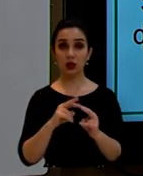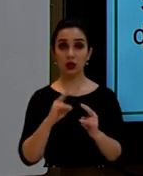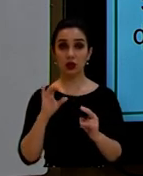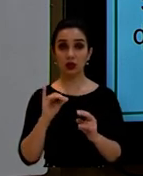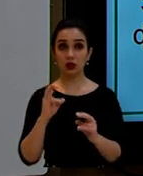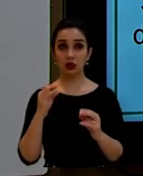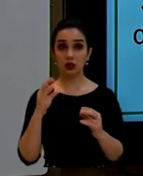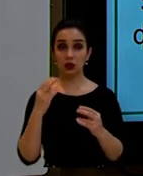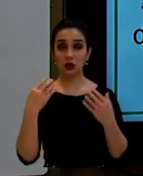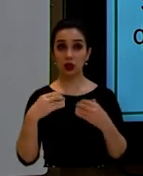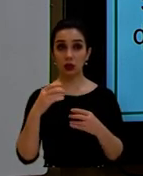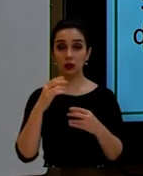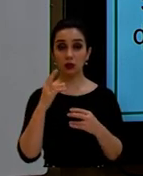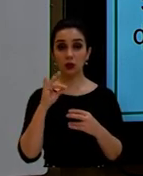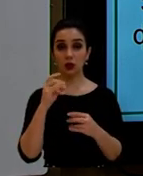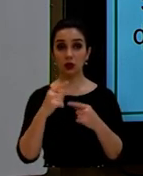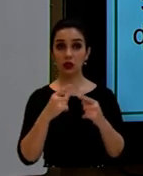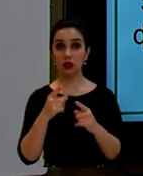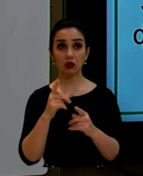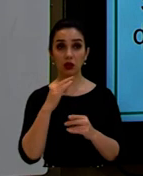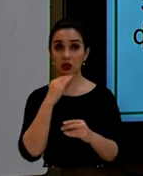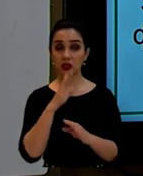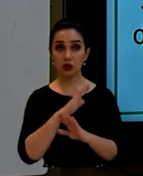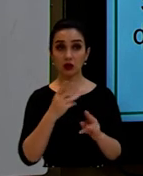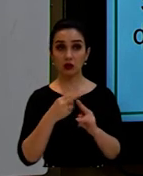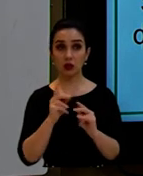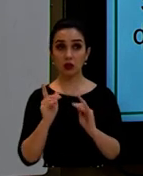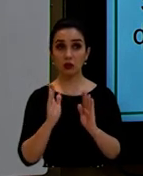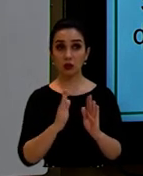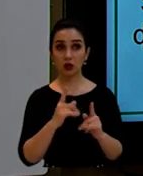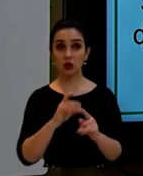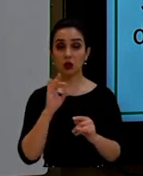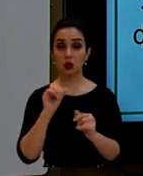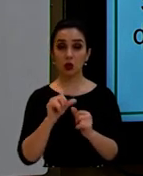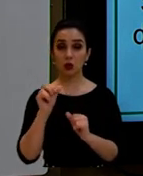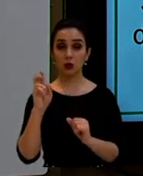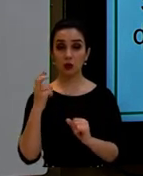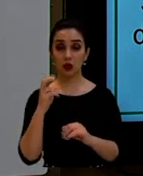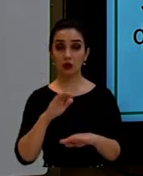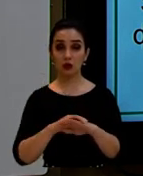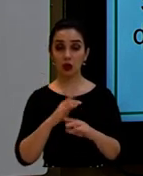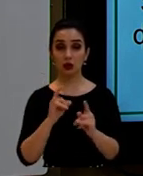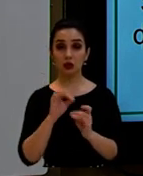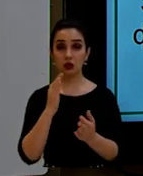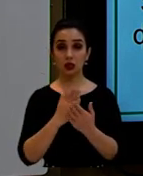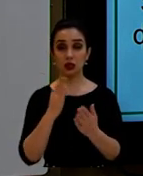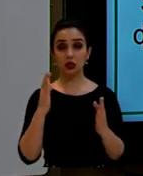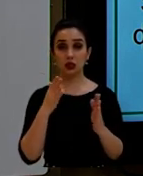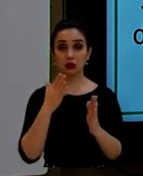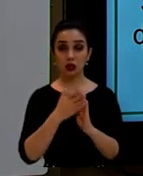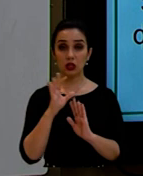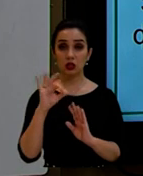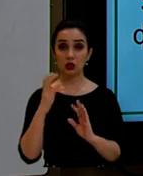антропогенеза этого недостаточно. В данном процессе, кроме биологических факторов, имеют значение